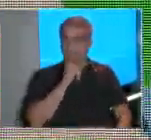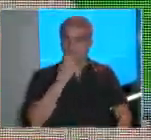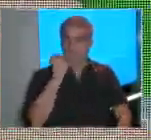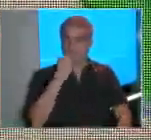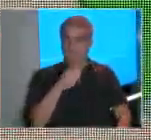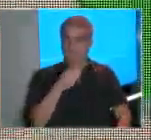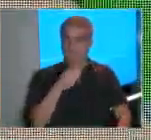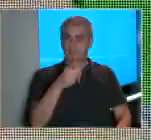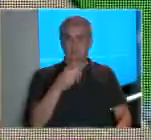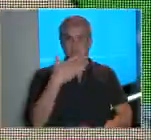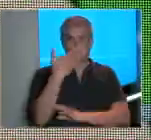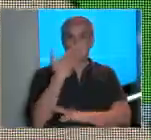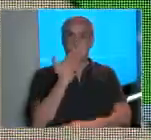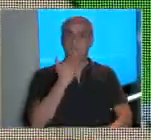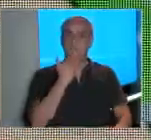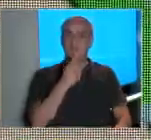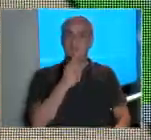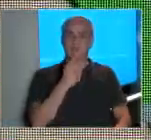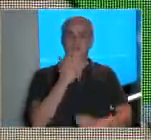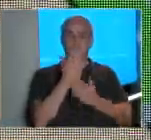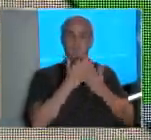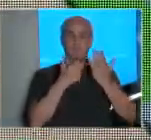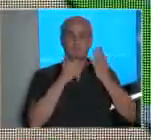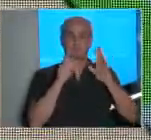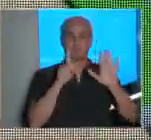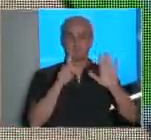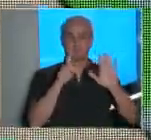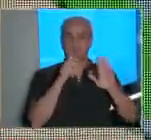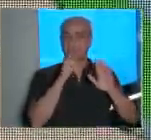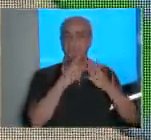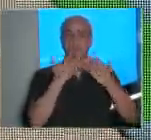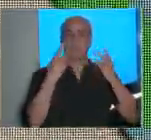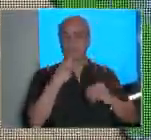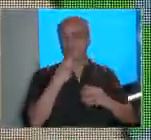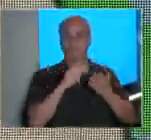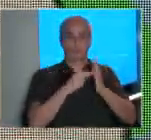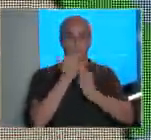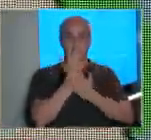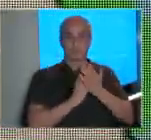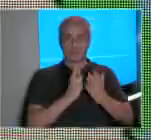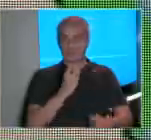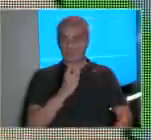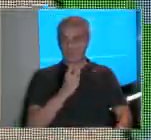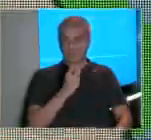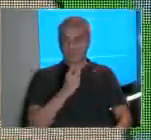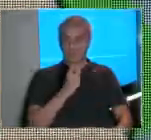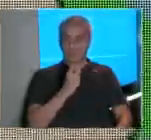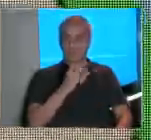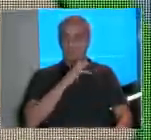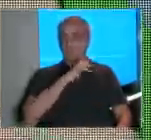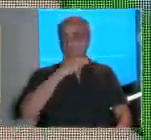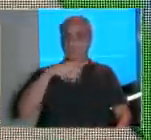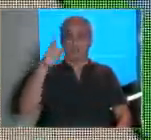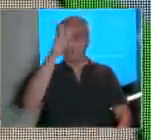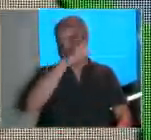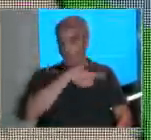כהה, זו מדינת ישראל בקווי 67. בירוק בהיר, זו תוכנית החלוקה. הגליל